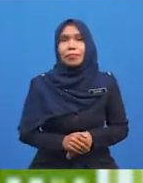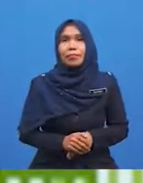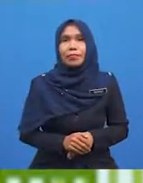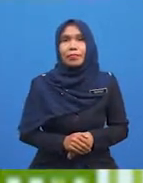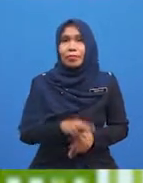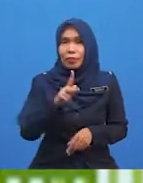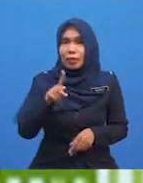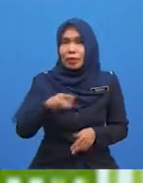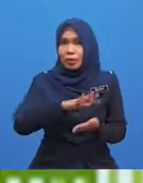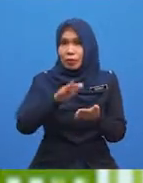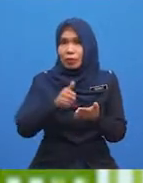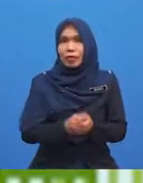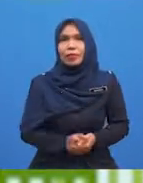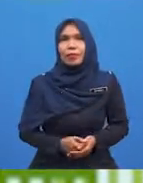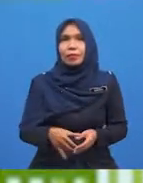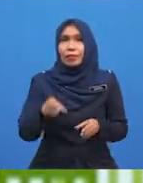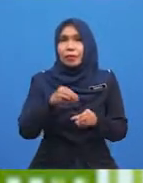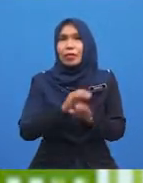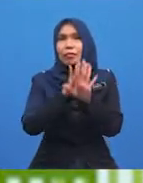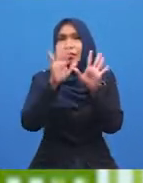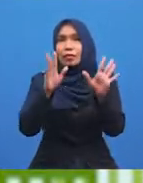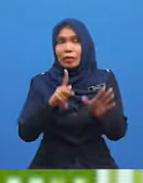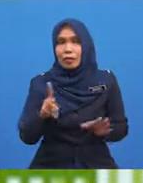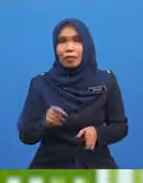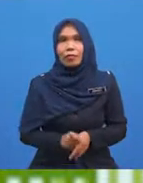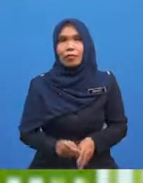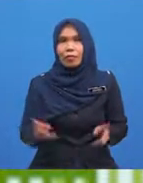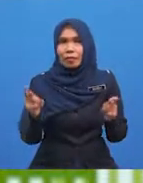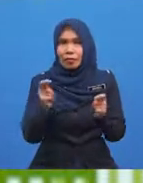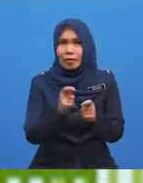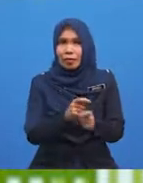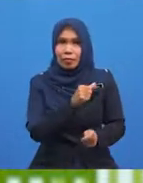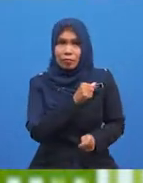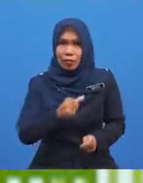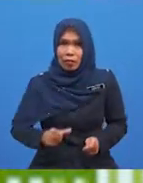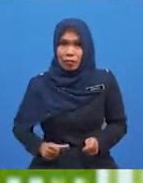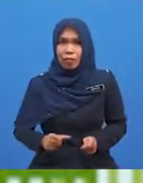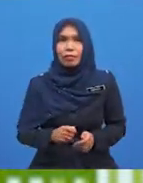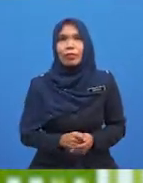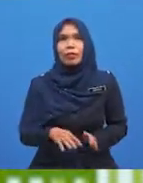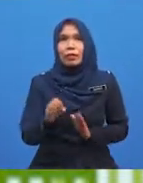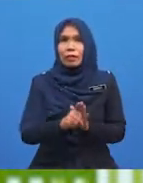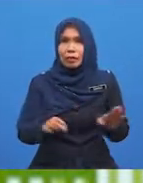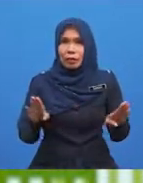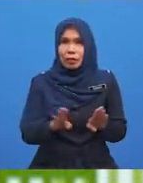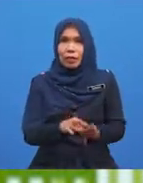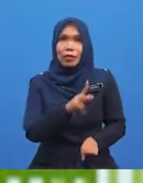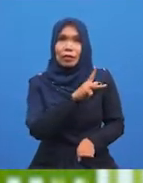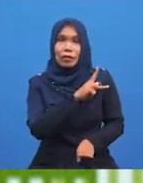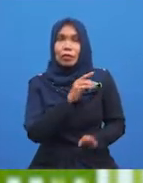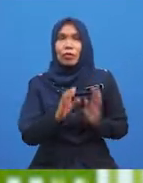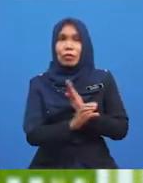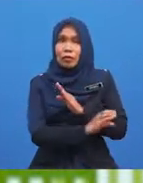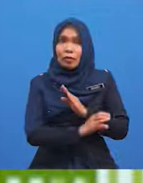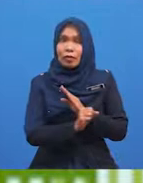sekalian, dalam menerangkan tentang Yang di-Pertuan Agong sebagai ketua negara, kita